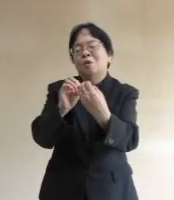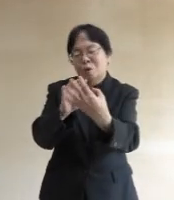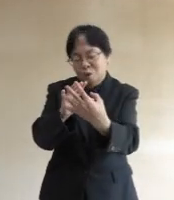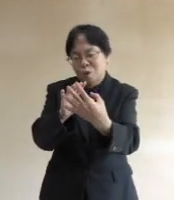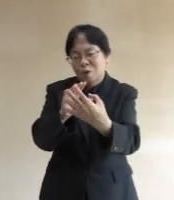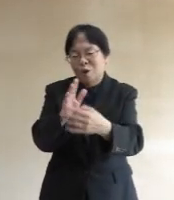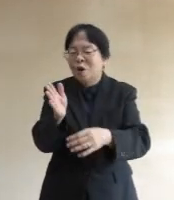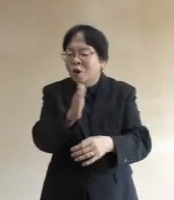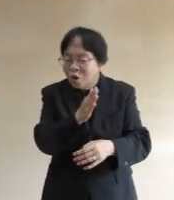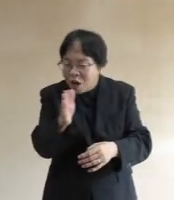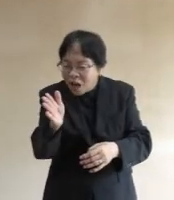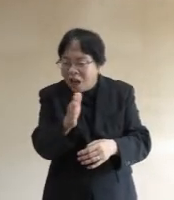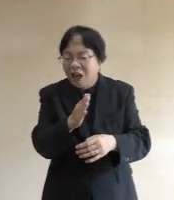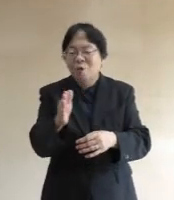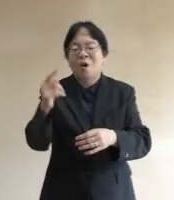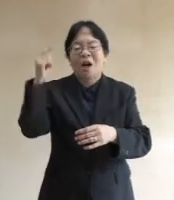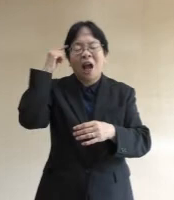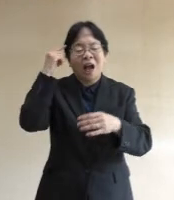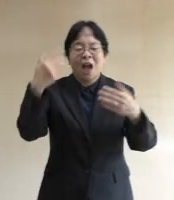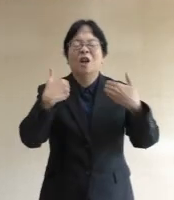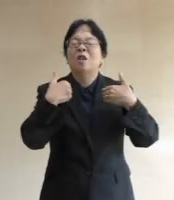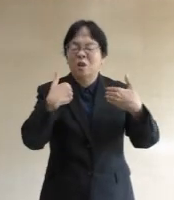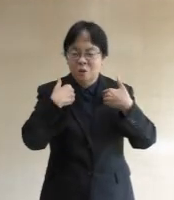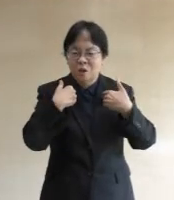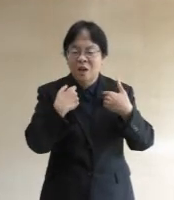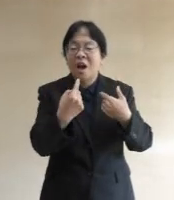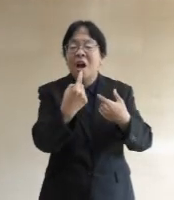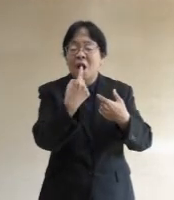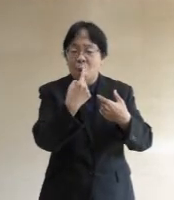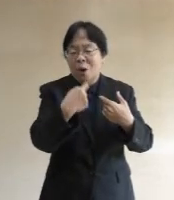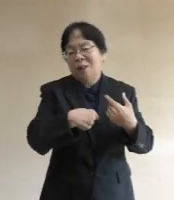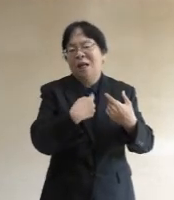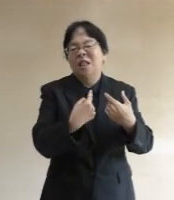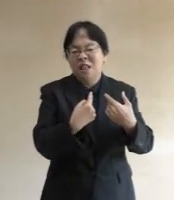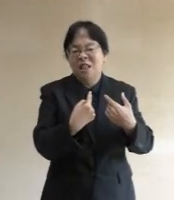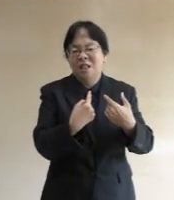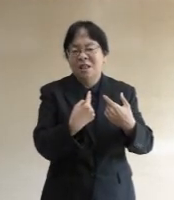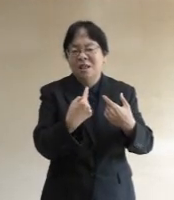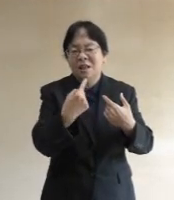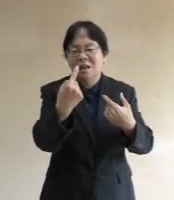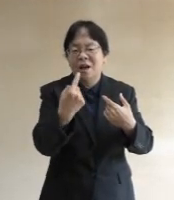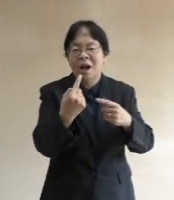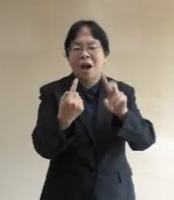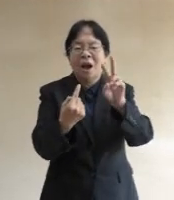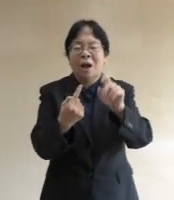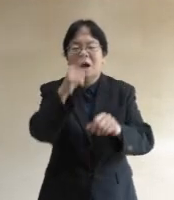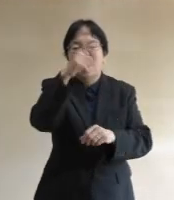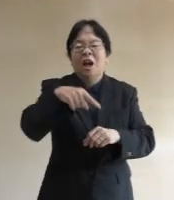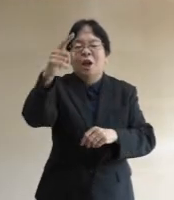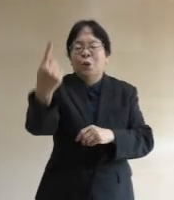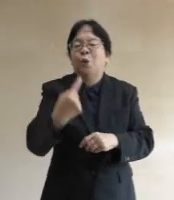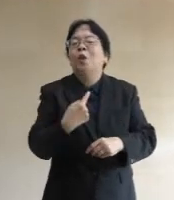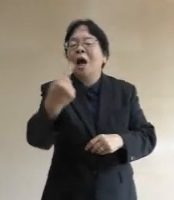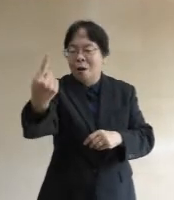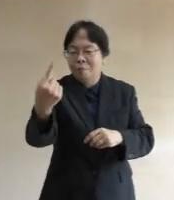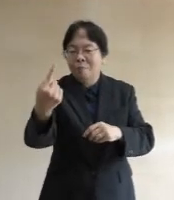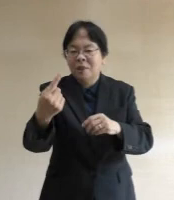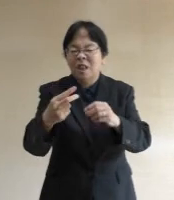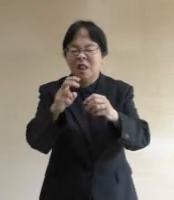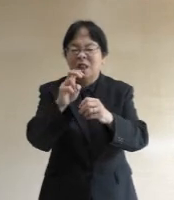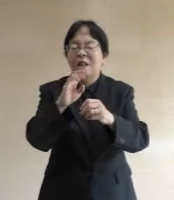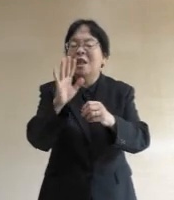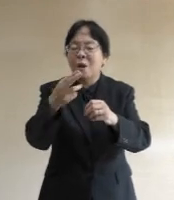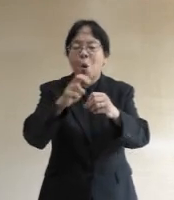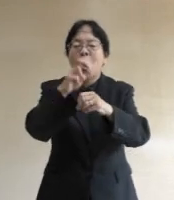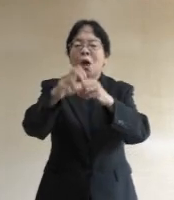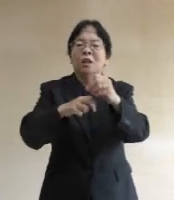ぱりなっていかないといけないし、私自身が U ターンなんですよね。そう、高校までね、掛川に、まあ掛川出身のものですけれども